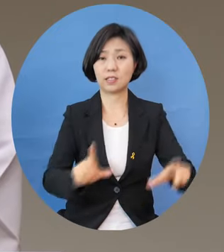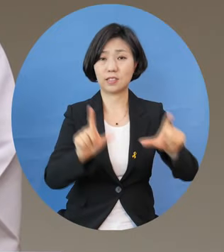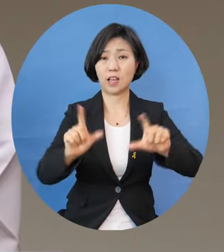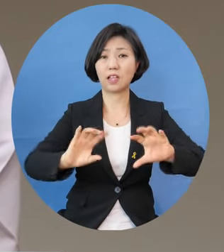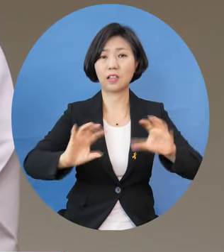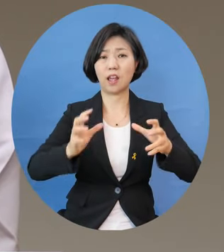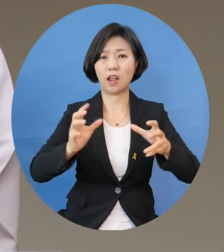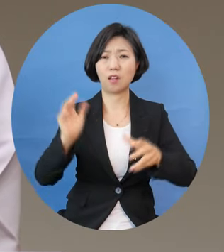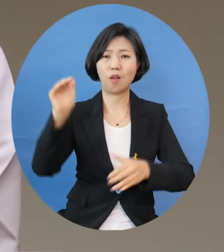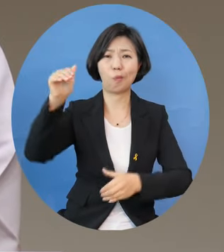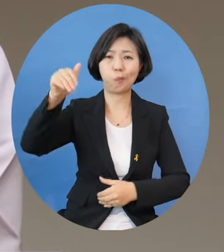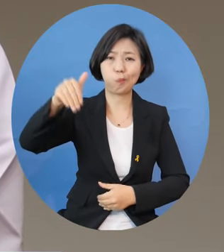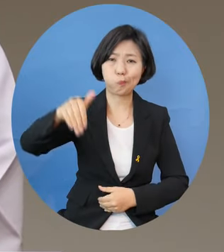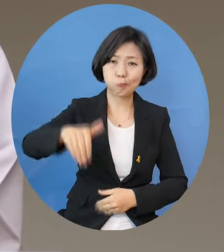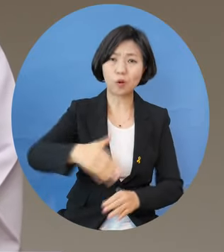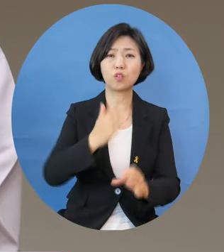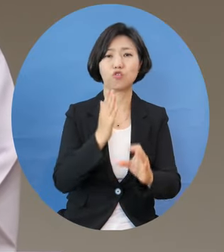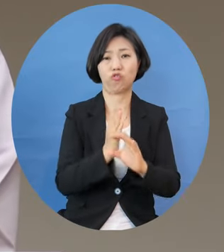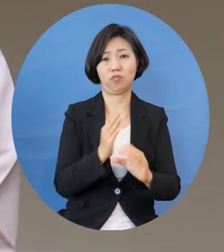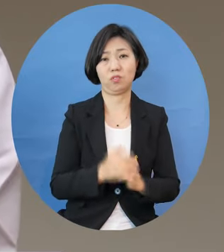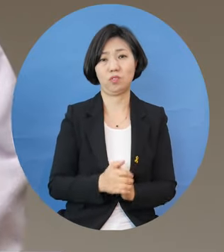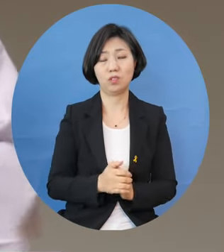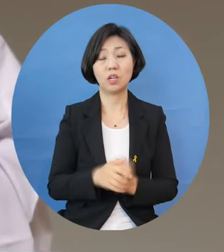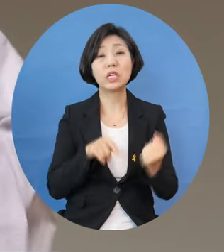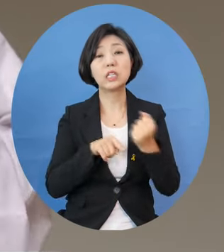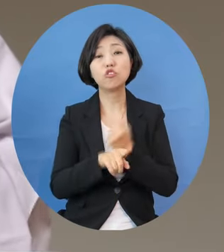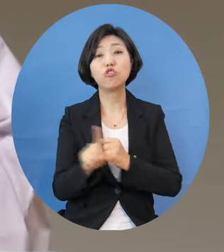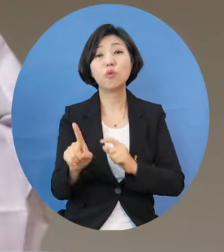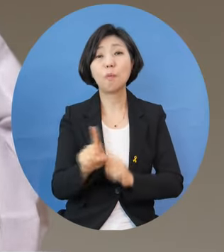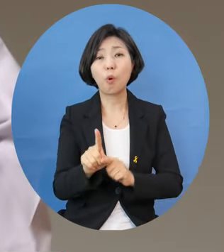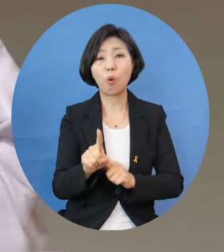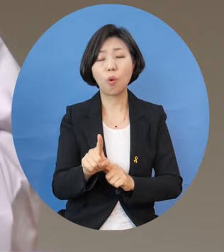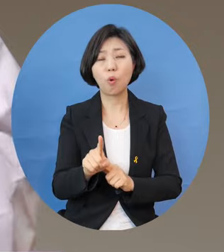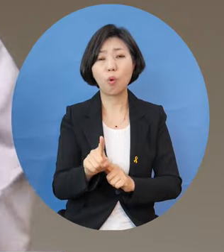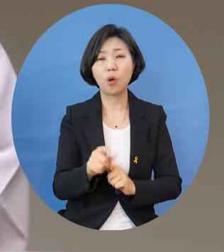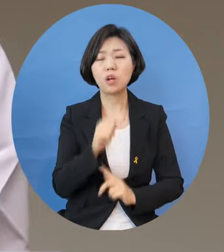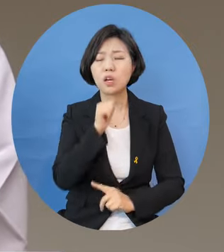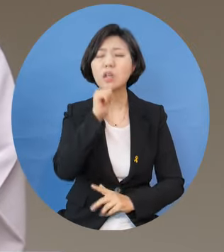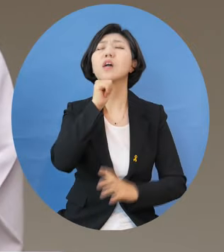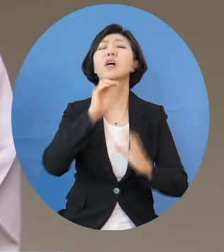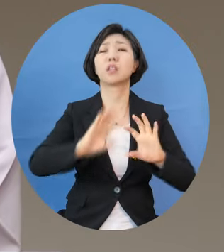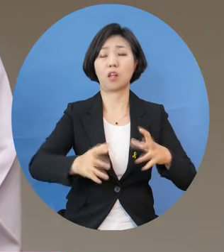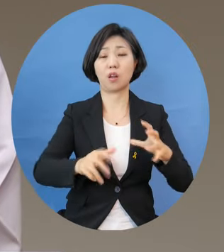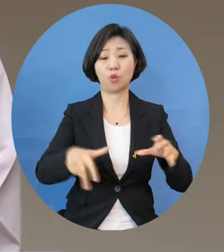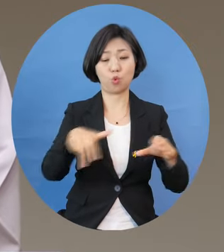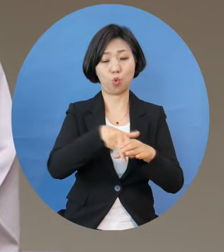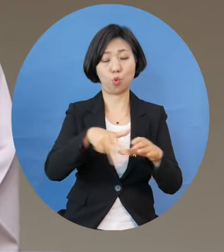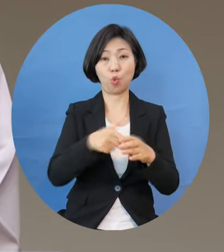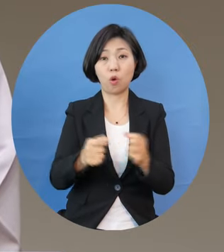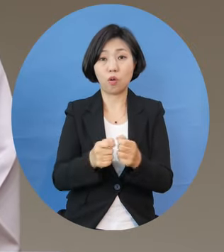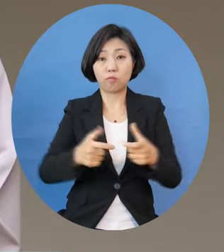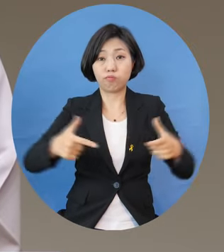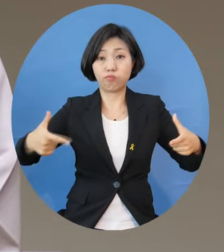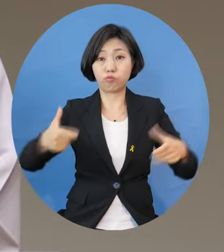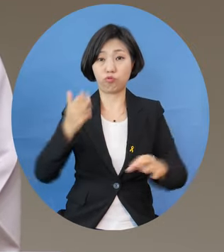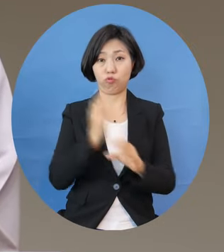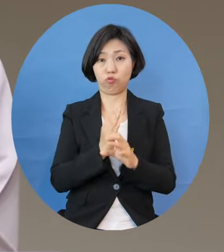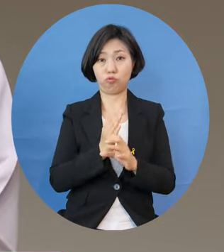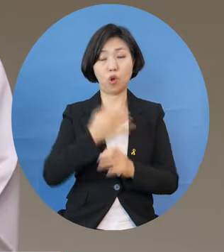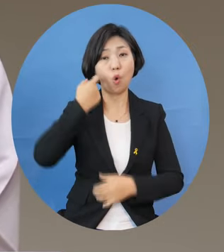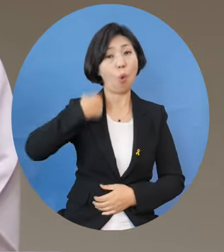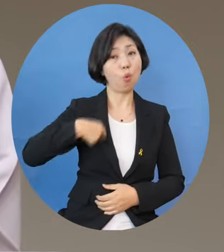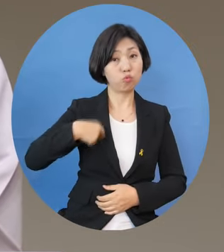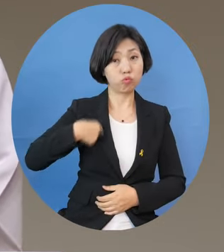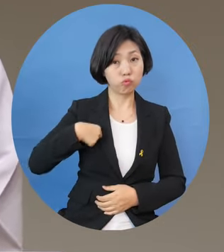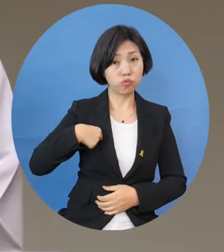있는 추세입니다. 그 왜 그럴까? 뭐 사는 나라에서는 아직 종교가 늘어나요. 중국 같으면 만약에 종교 규제를